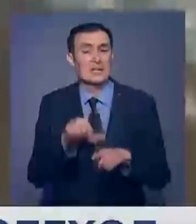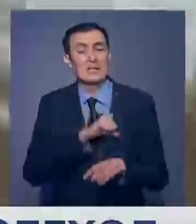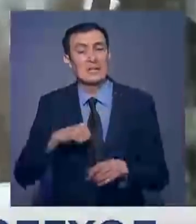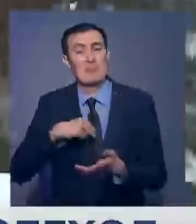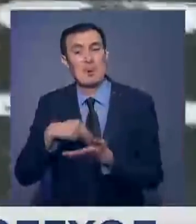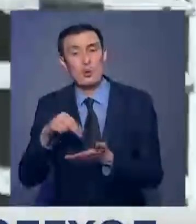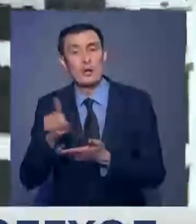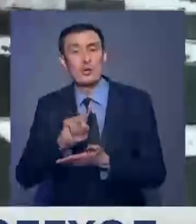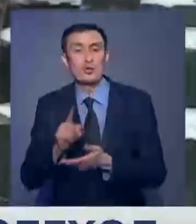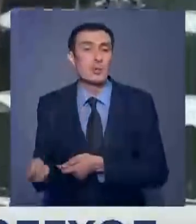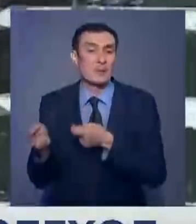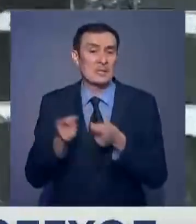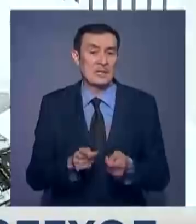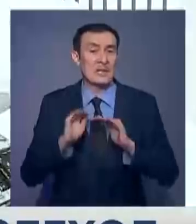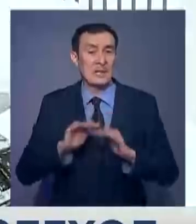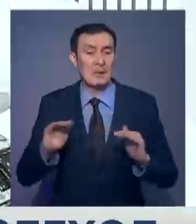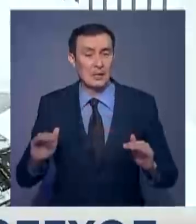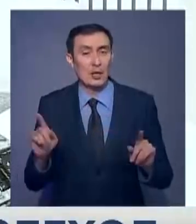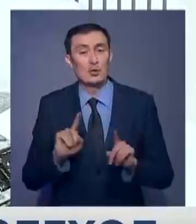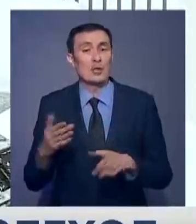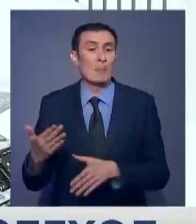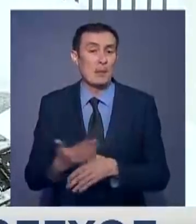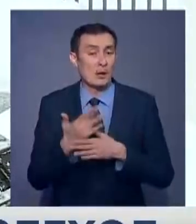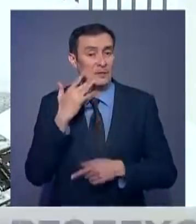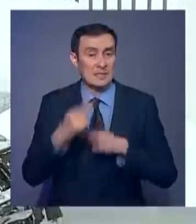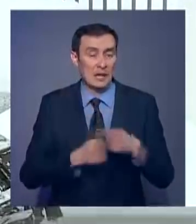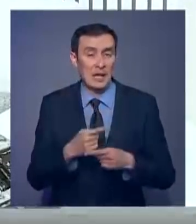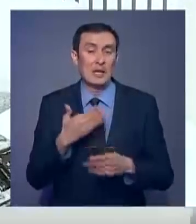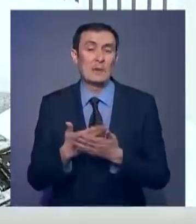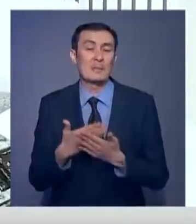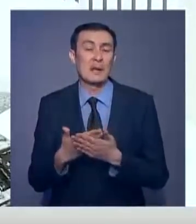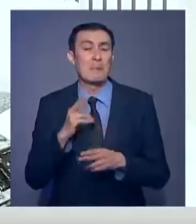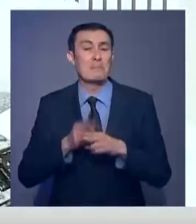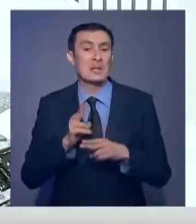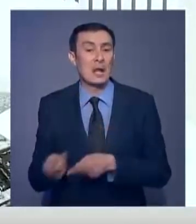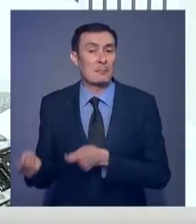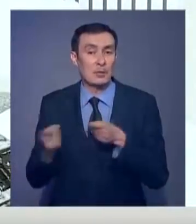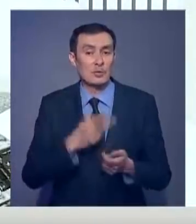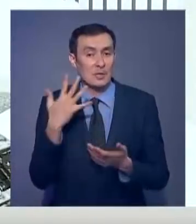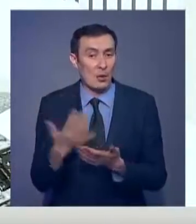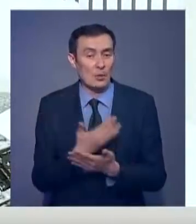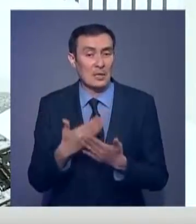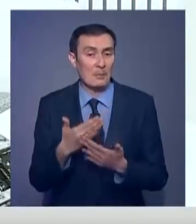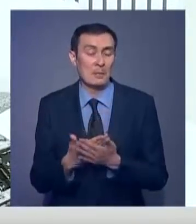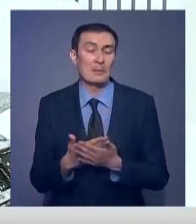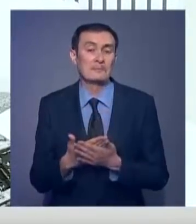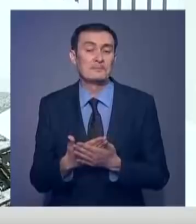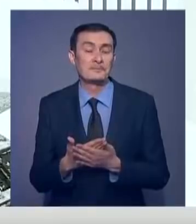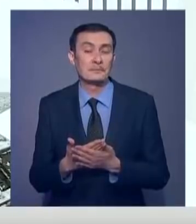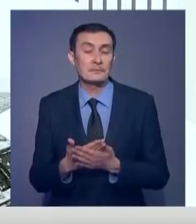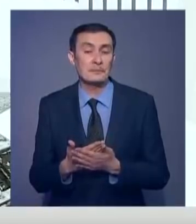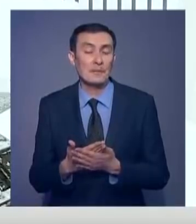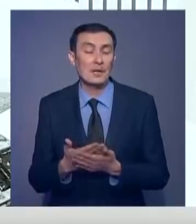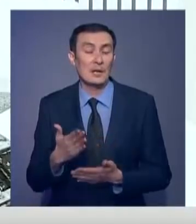сам, что-то приносили ученики. Что-то помогают всегда. Вот ребята, металл сейчас помогает, где-то ходят, где-то с металлолома не тащат